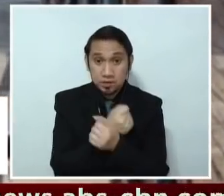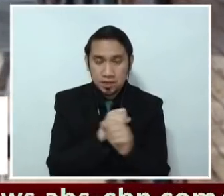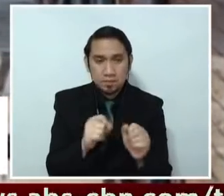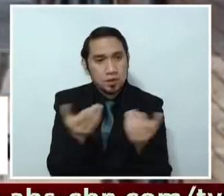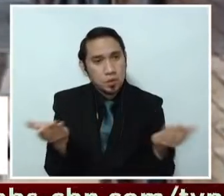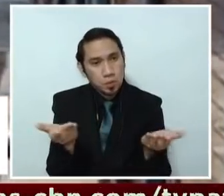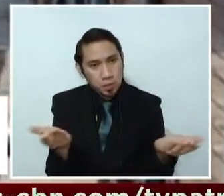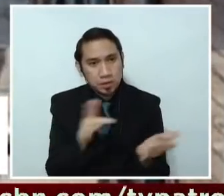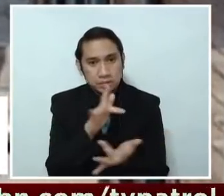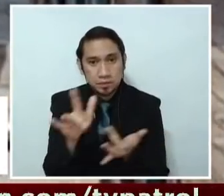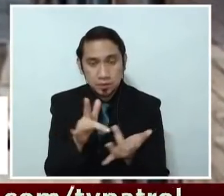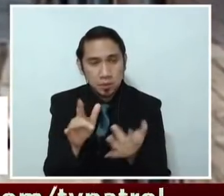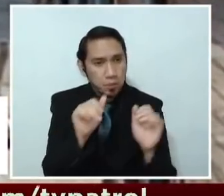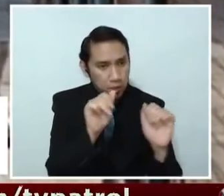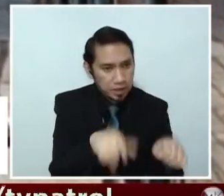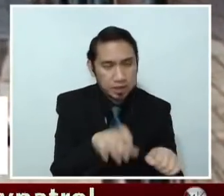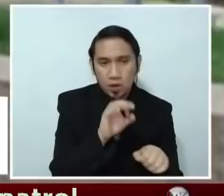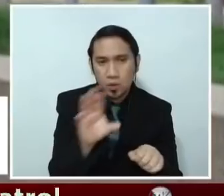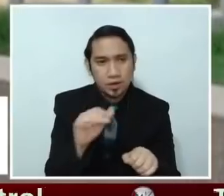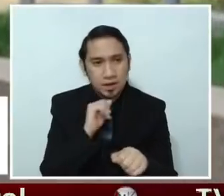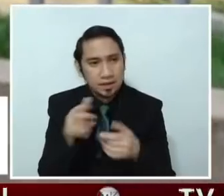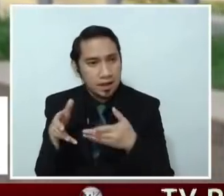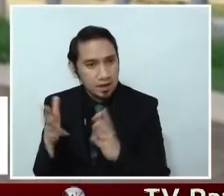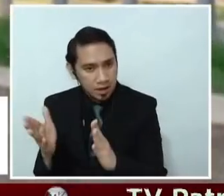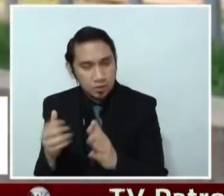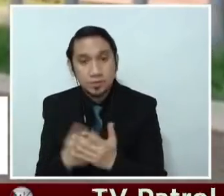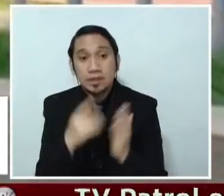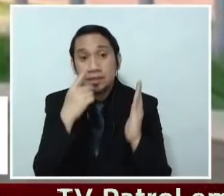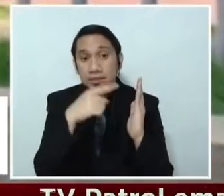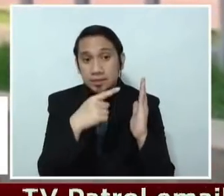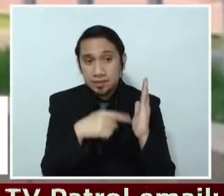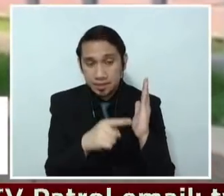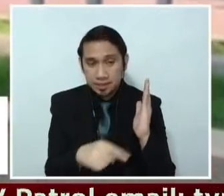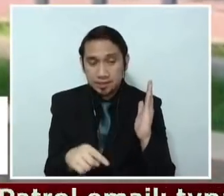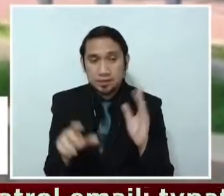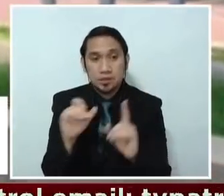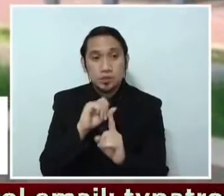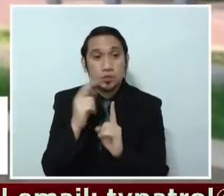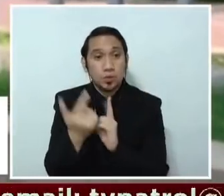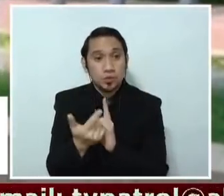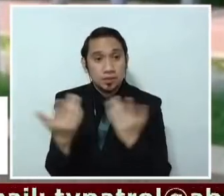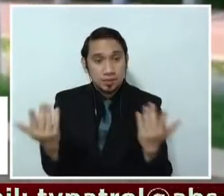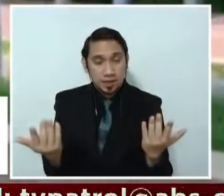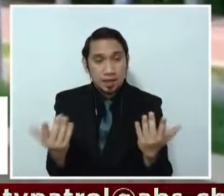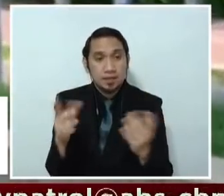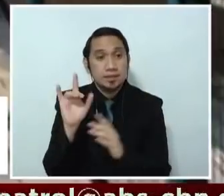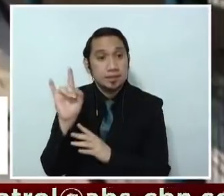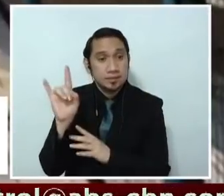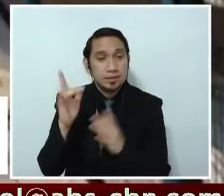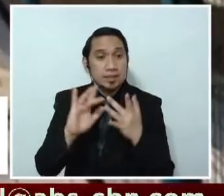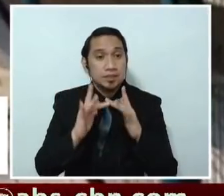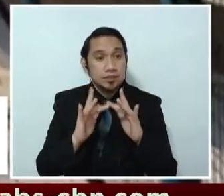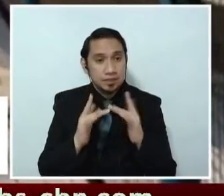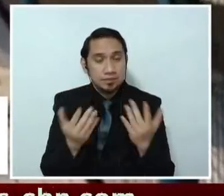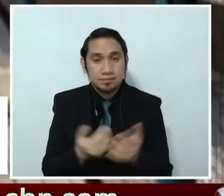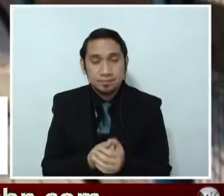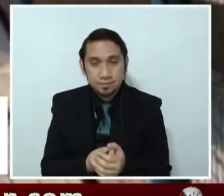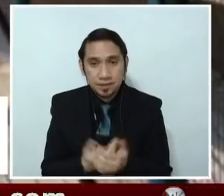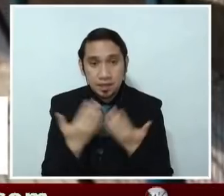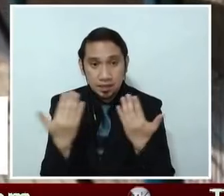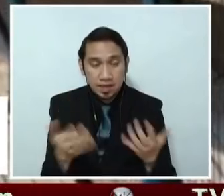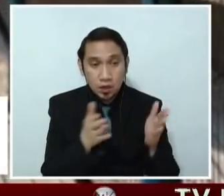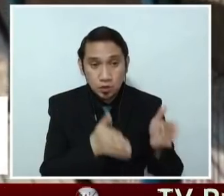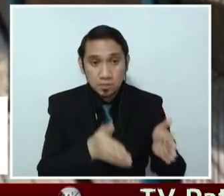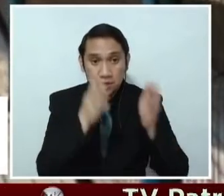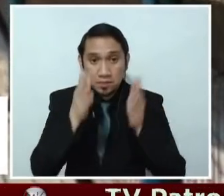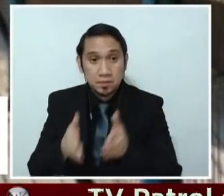lugar pwede at hindi pwede ang mga bata, i-check ang official social media accounts ng inyong LGU. Ang mga